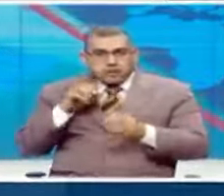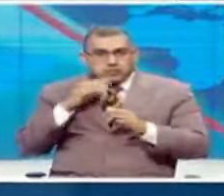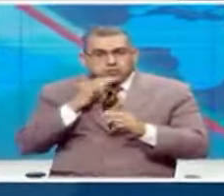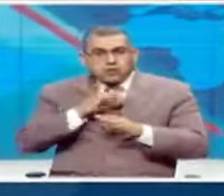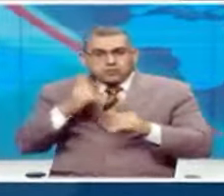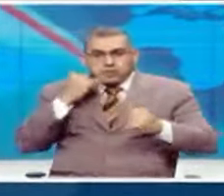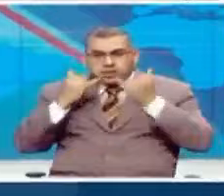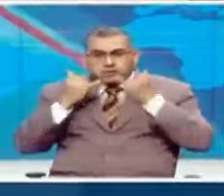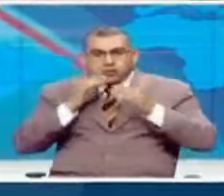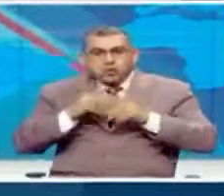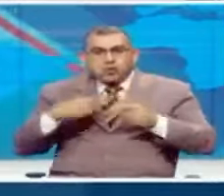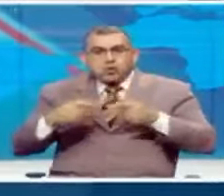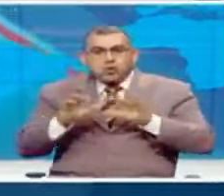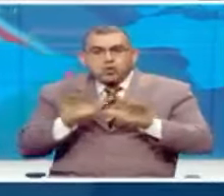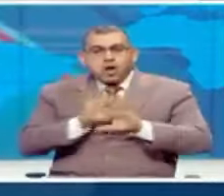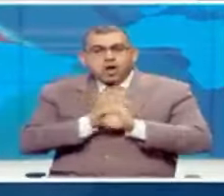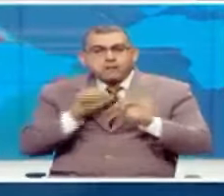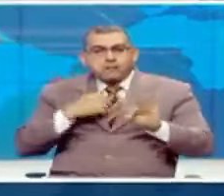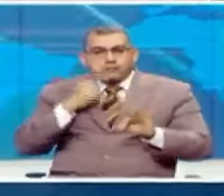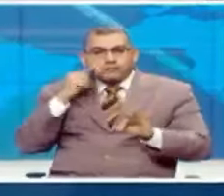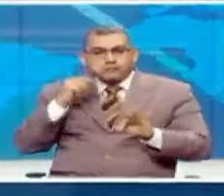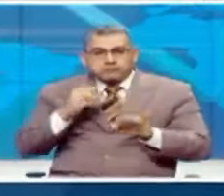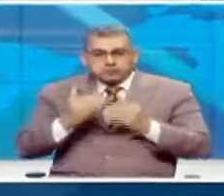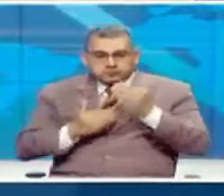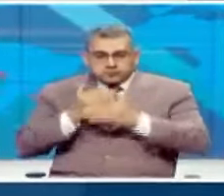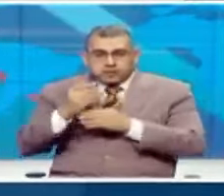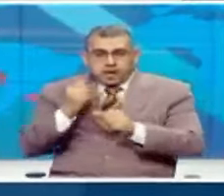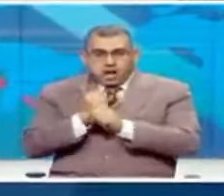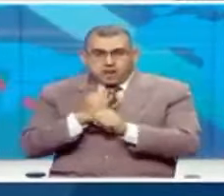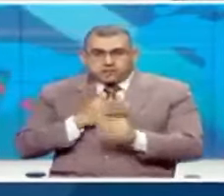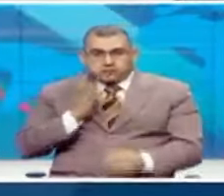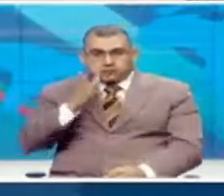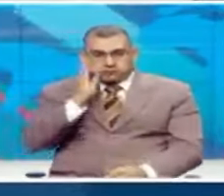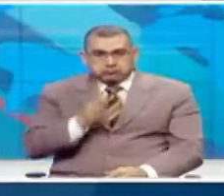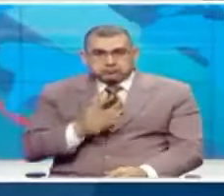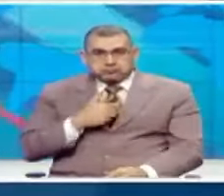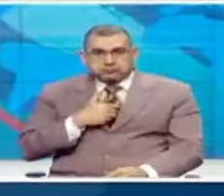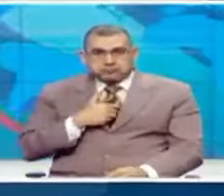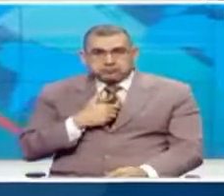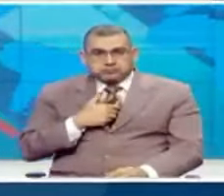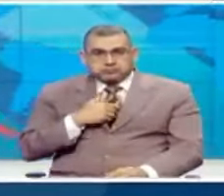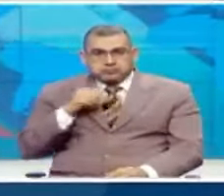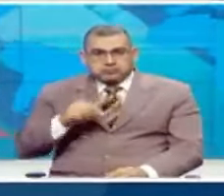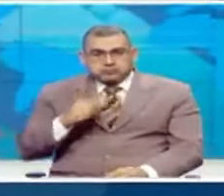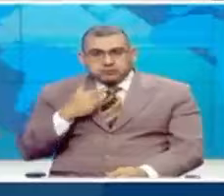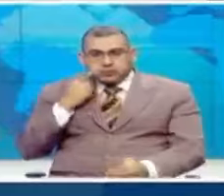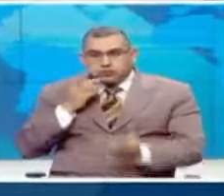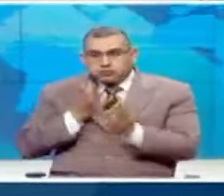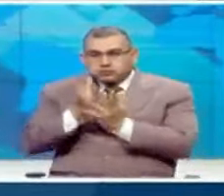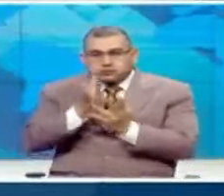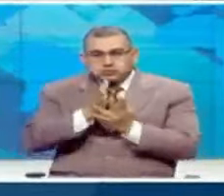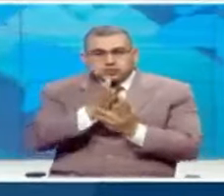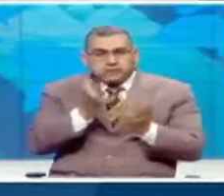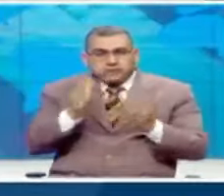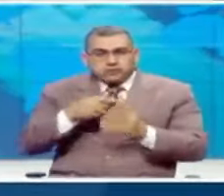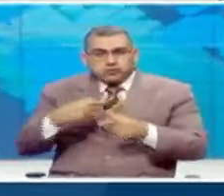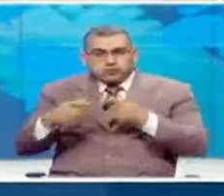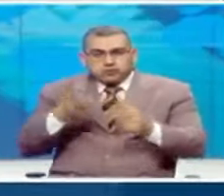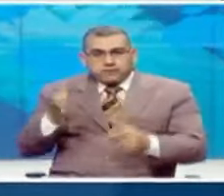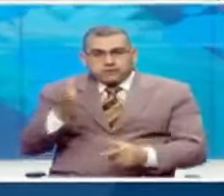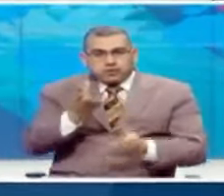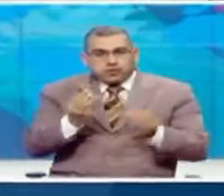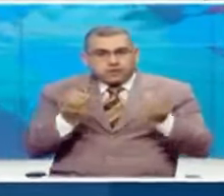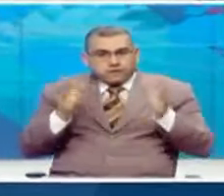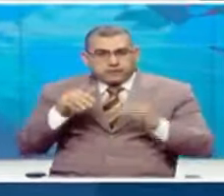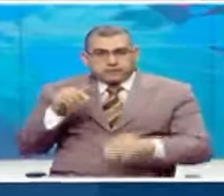الوقت وحاجات كتيرة يعني بتساعدني إن أنا أتأهل لسوق العمل. وهنا في تخصصات كتير زي الاي تي والتلي وحاجات